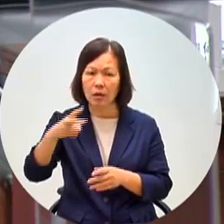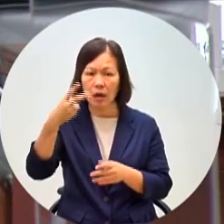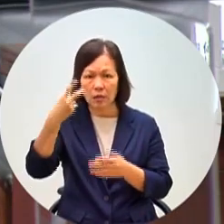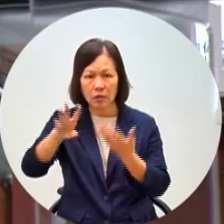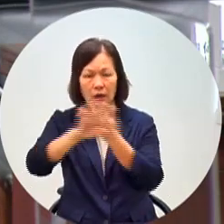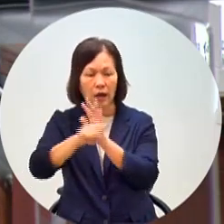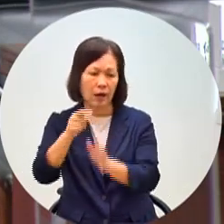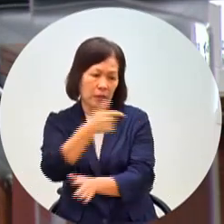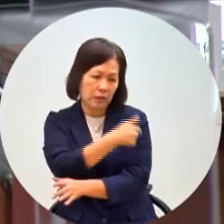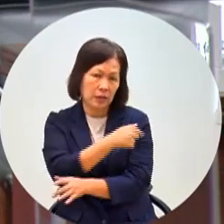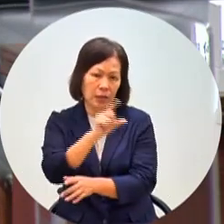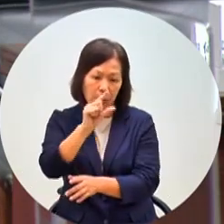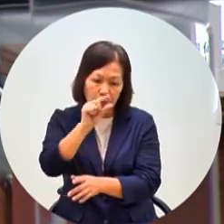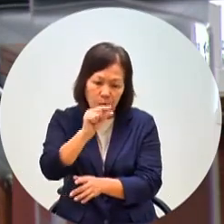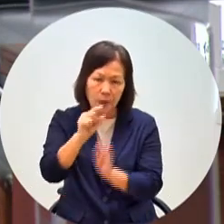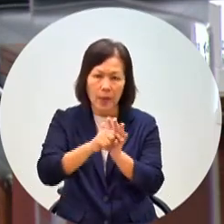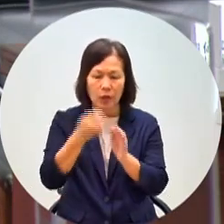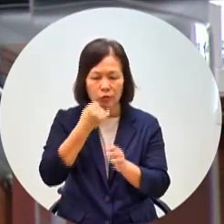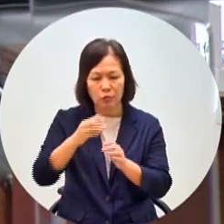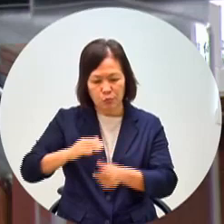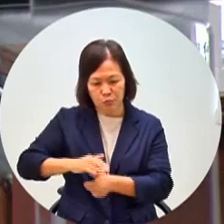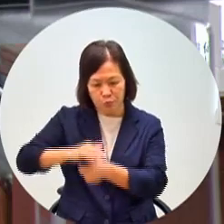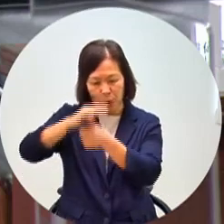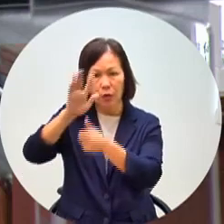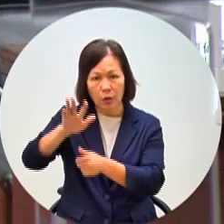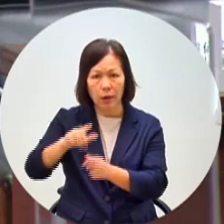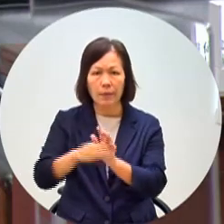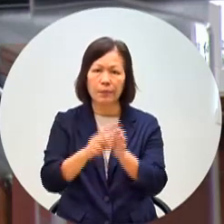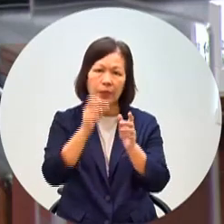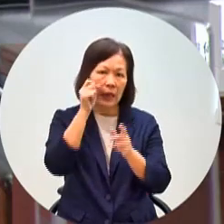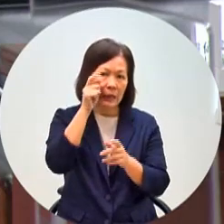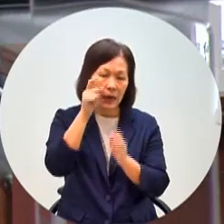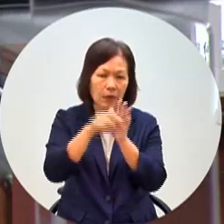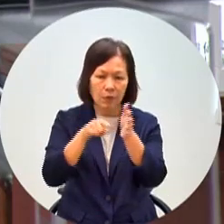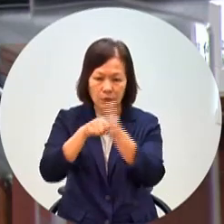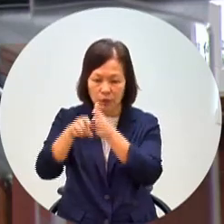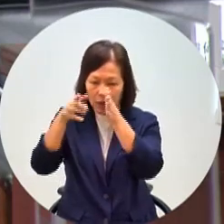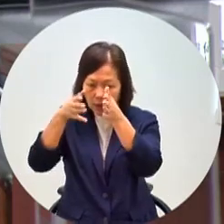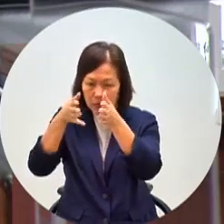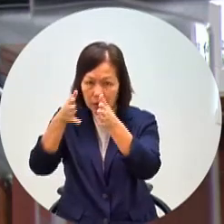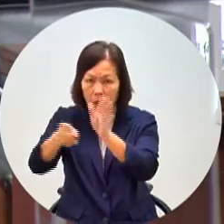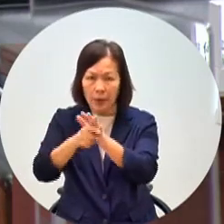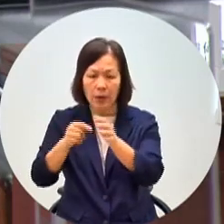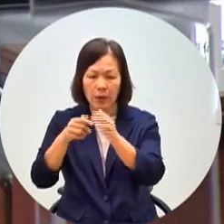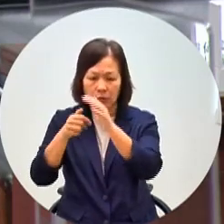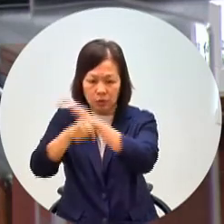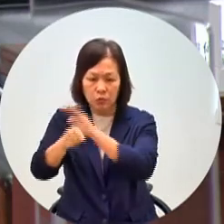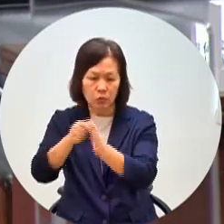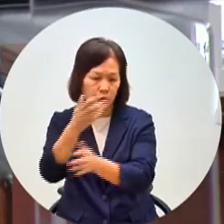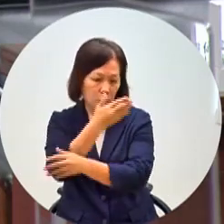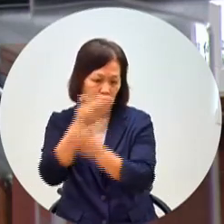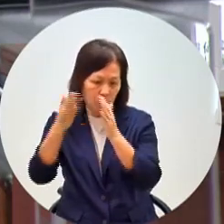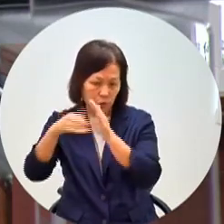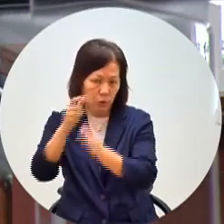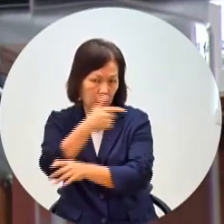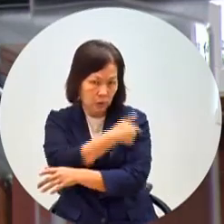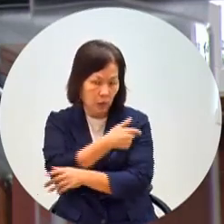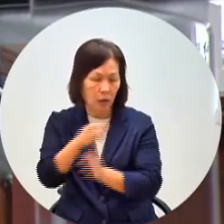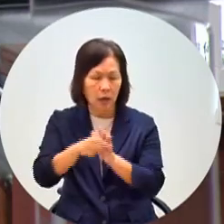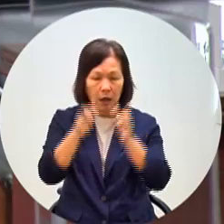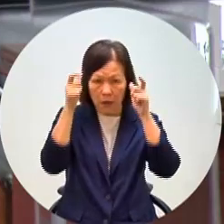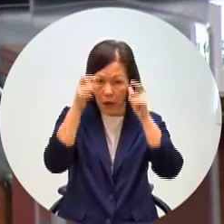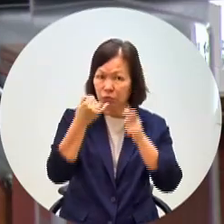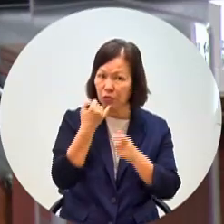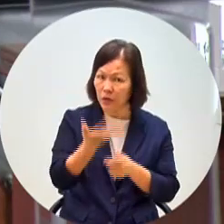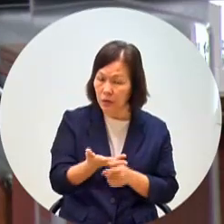剂量，就是他算成人了。台南都能专案入校施打，我们高雄能不能做得到？台南已经